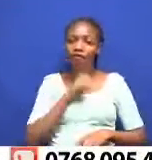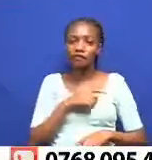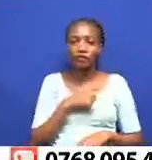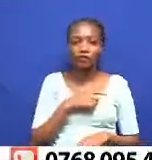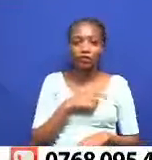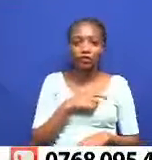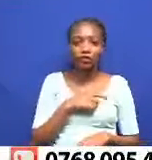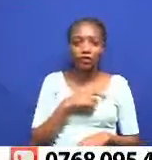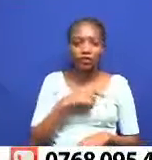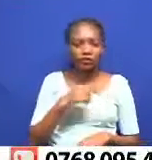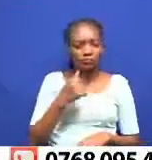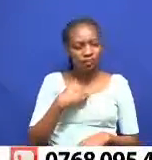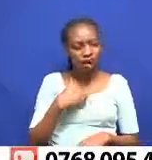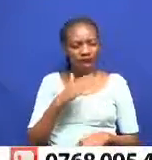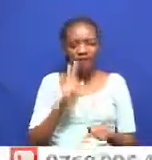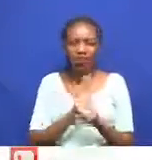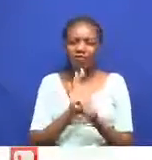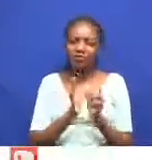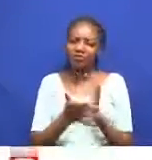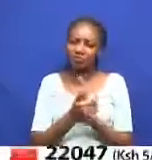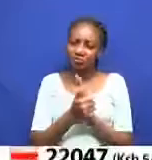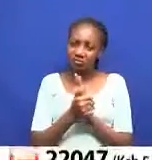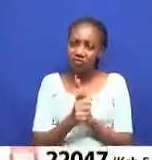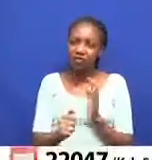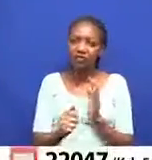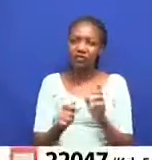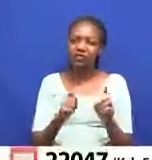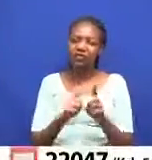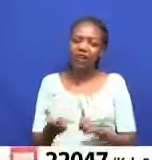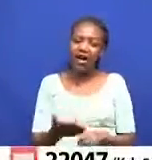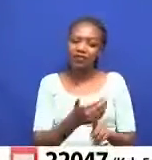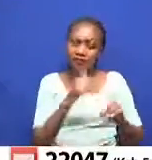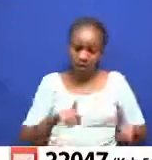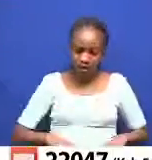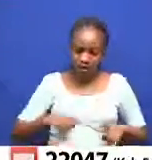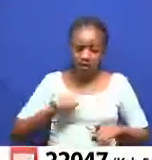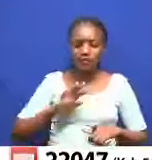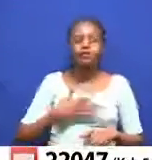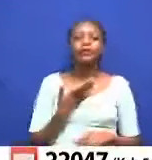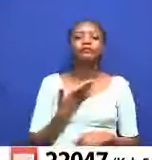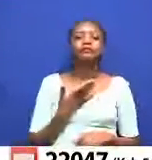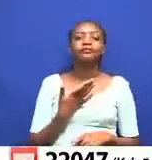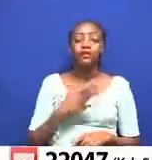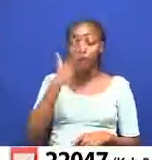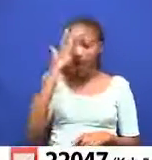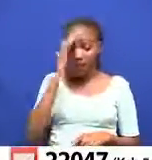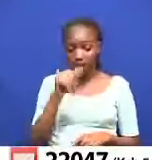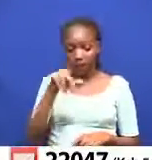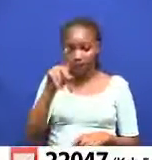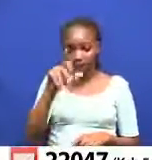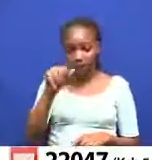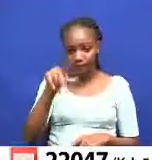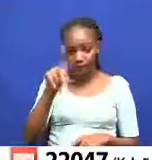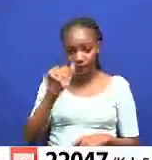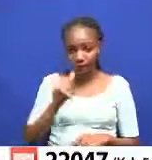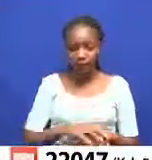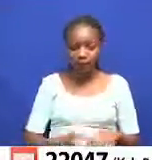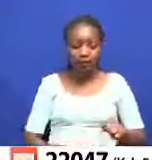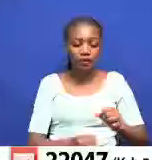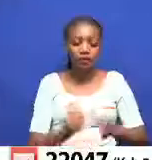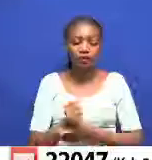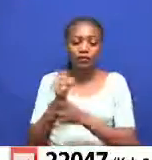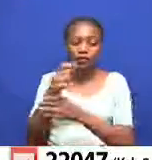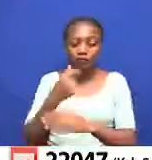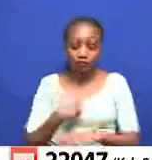nimekuwa nayo, zile vitu mingi ambazo nimefanya katika maisha yangu na katika maisha yangu ya usanii, ni Charles Bukeko